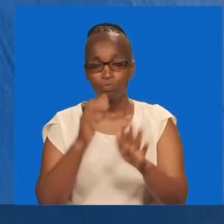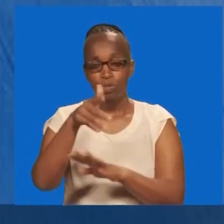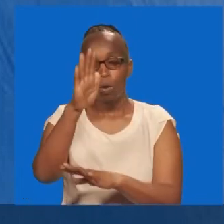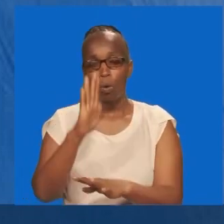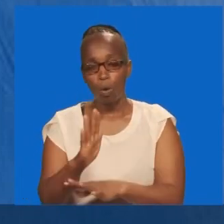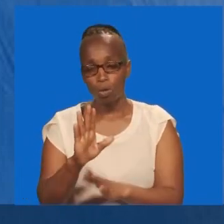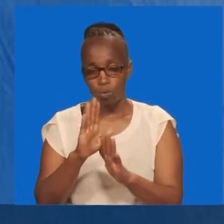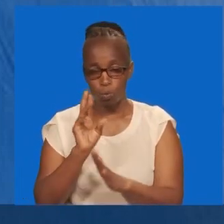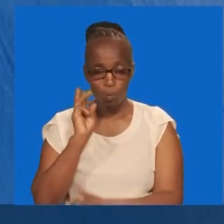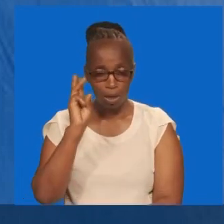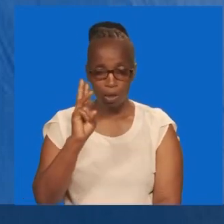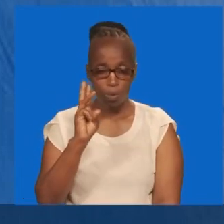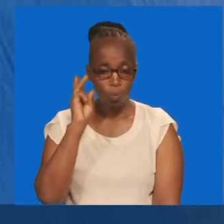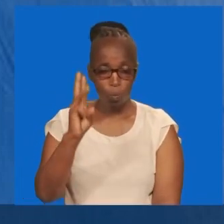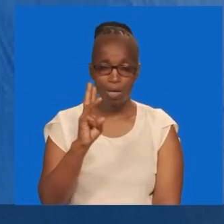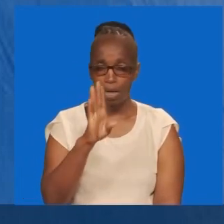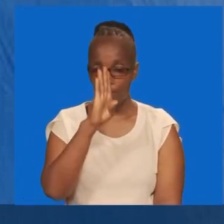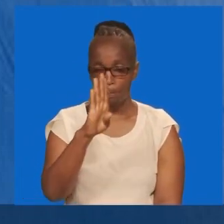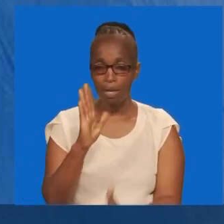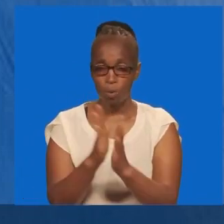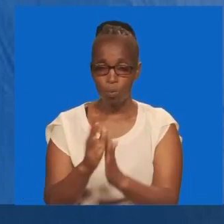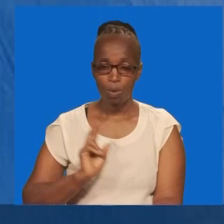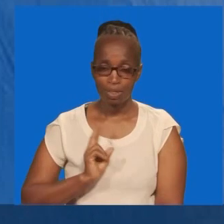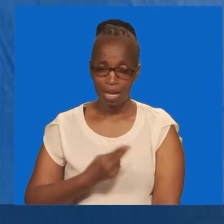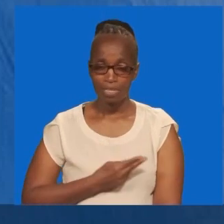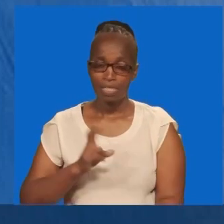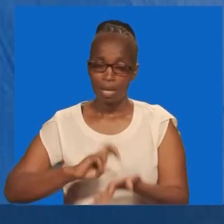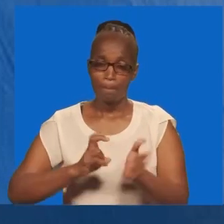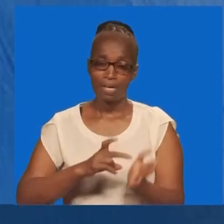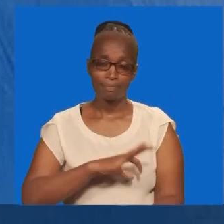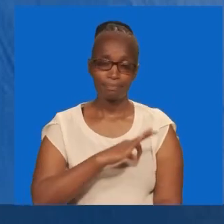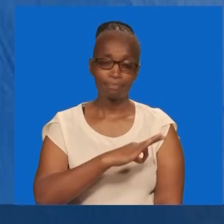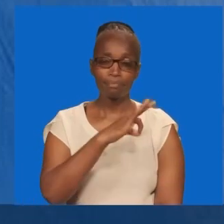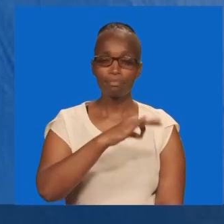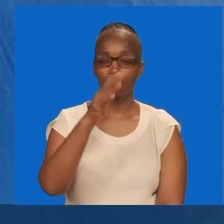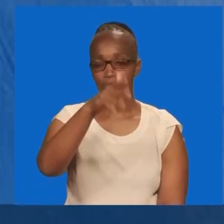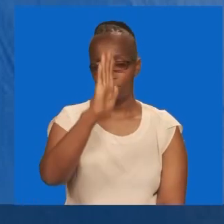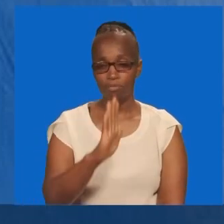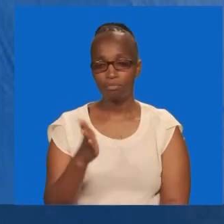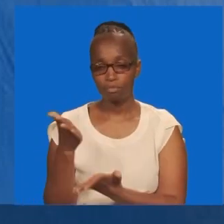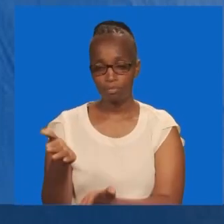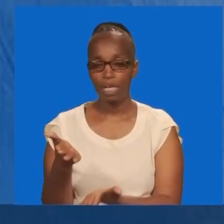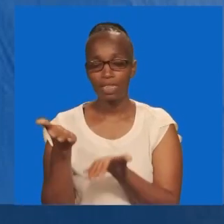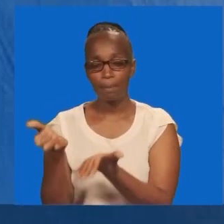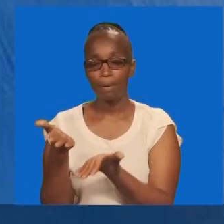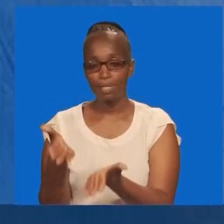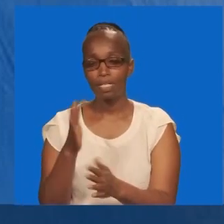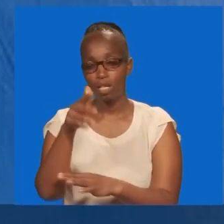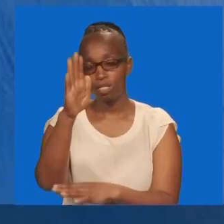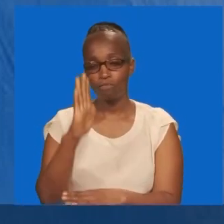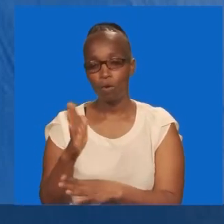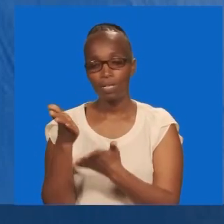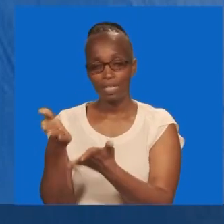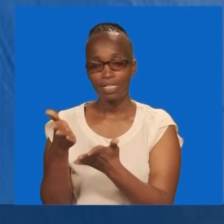Mungu hatatembea pamoja nasi. Na mahali ambapo kuna upendo, Roho wa Bwana anaishi mahali pale. The presence